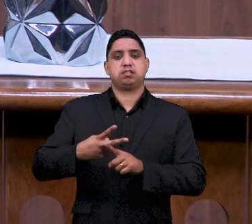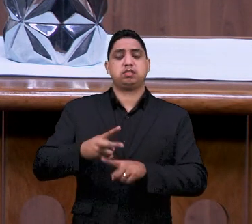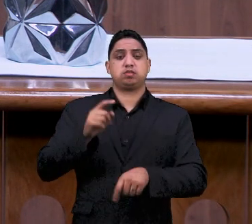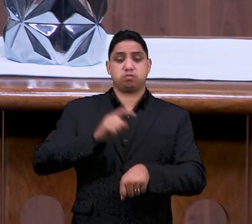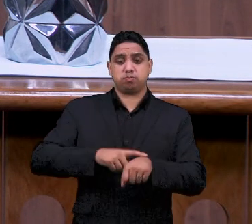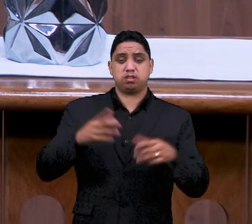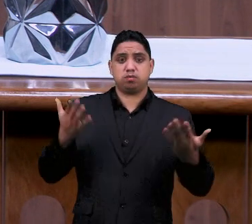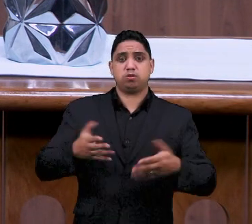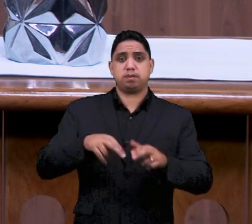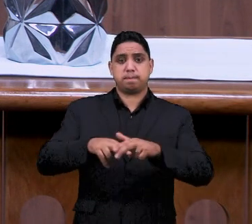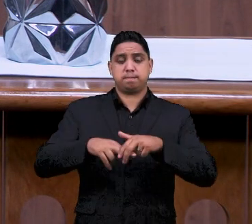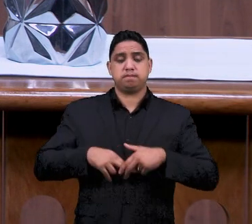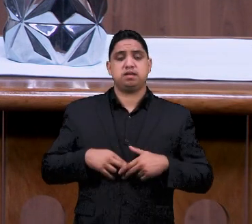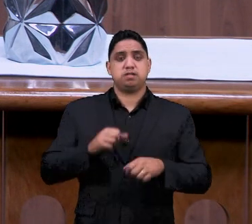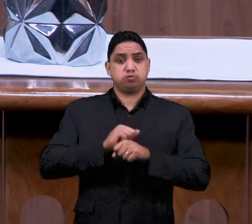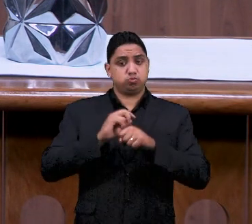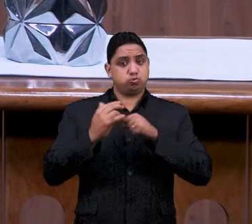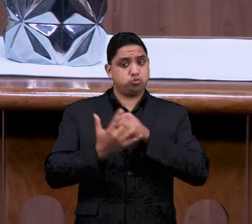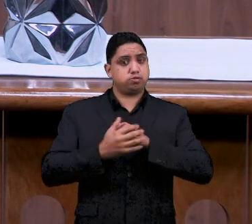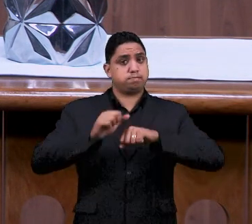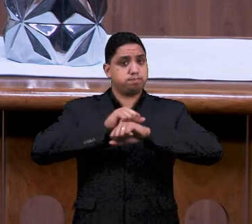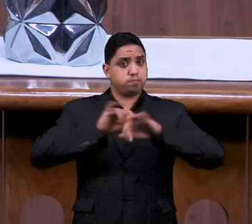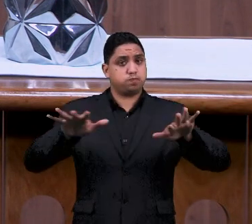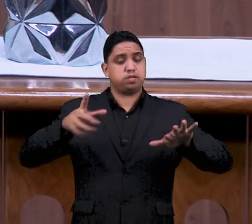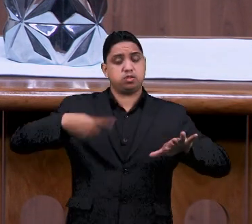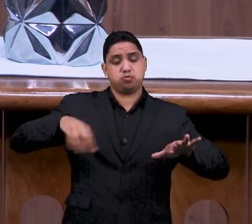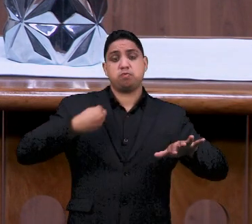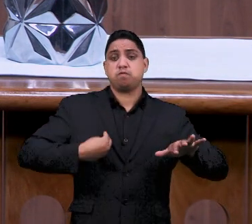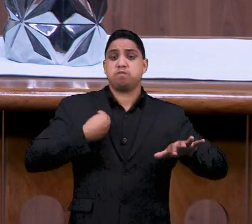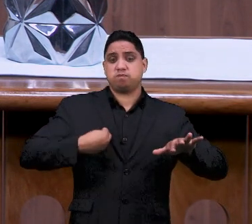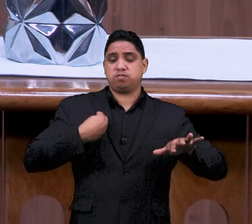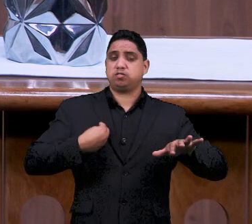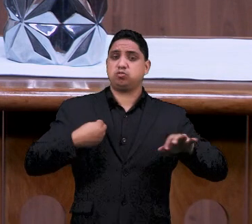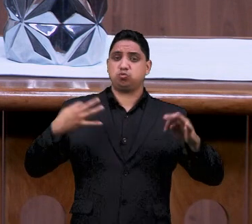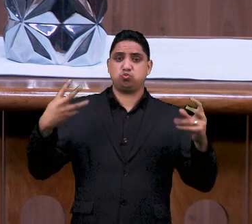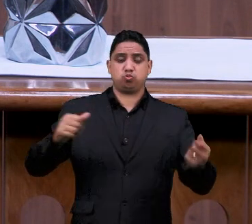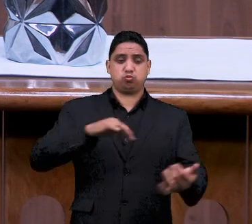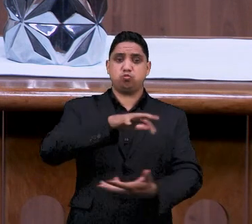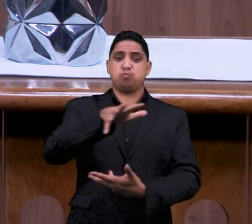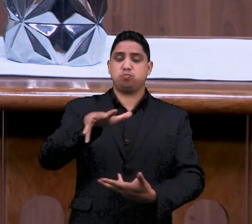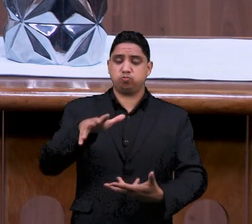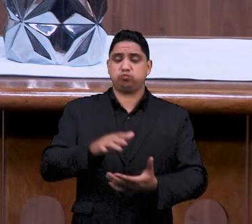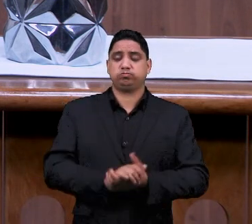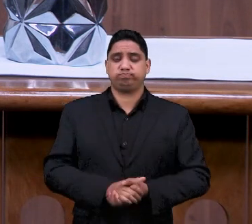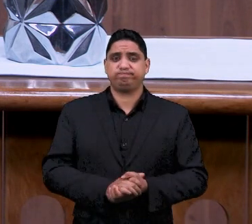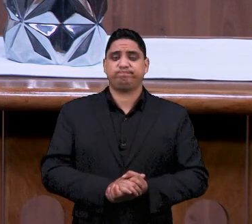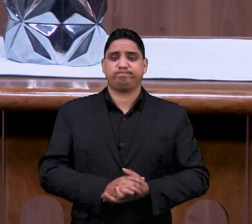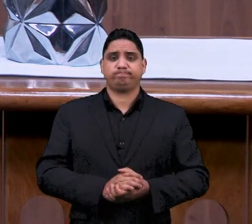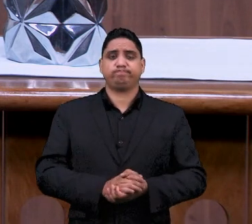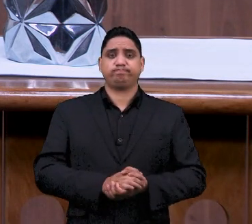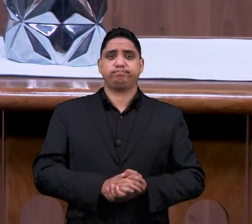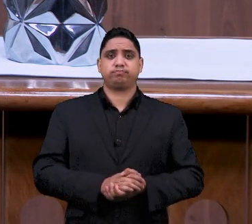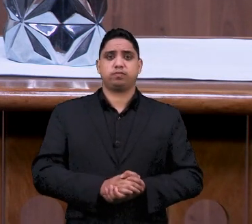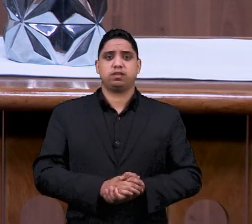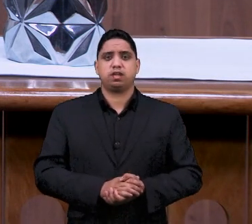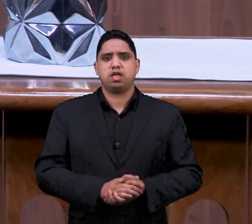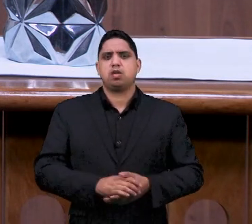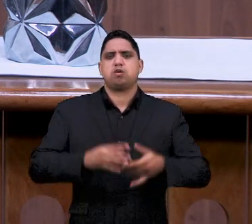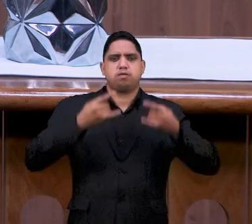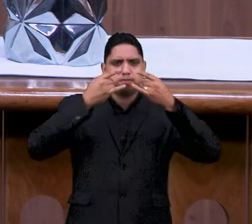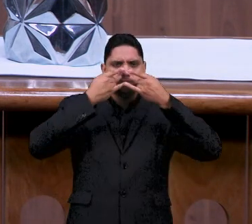situation par laquelle tout le monde, notre pays et la planète vit. Donc les soins avec les masques,